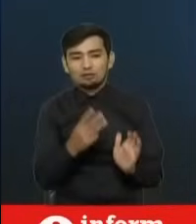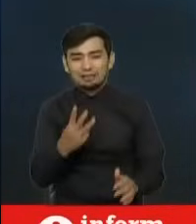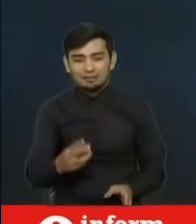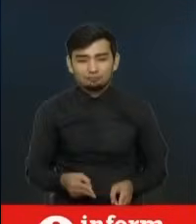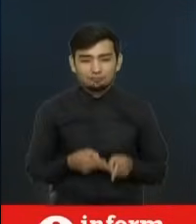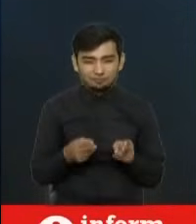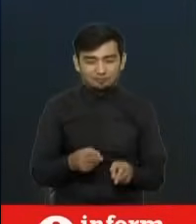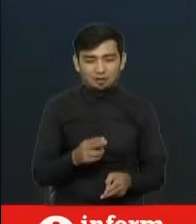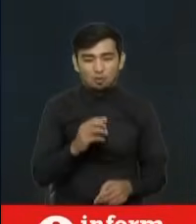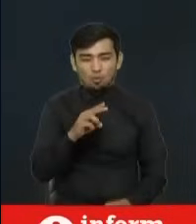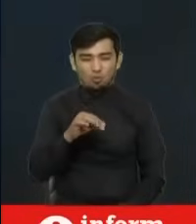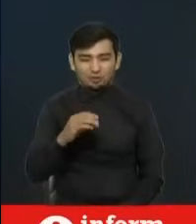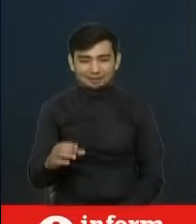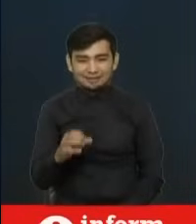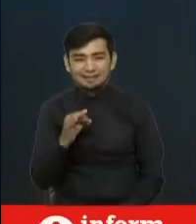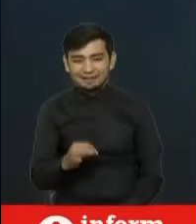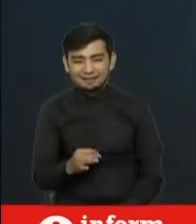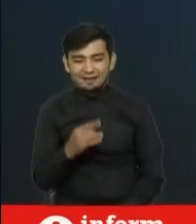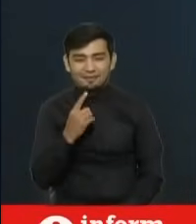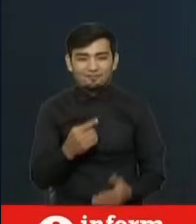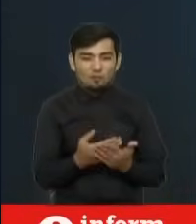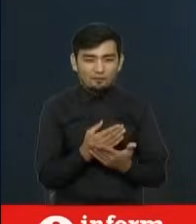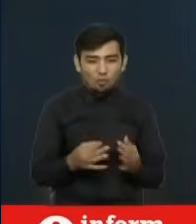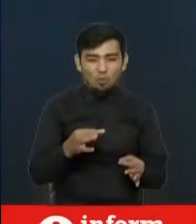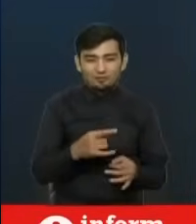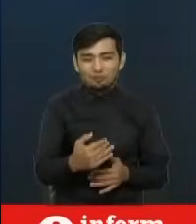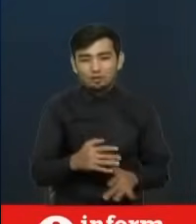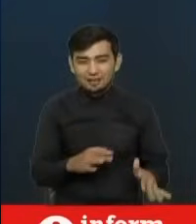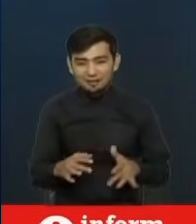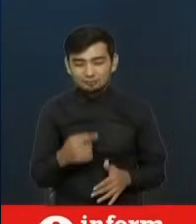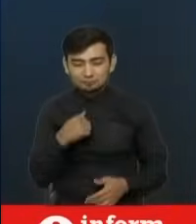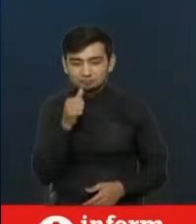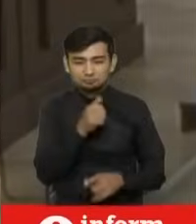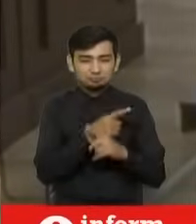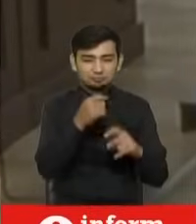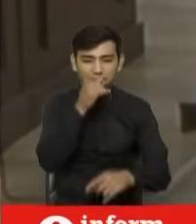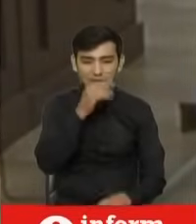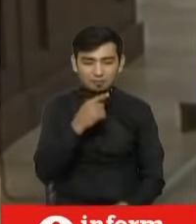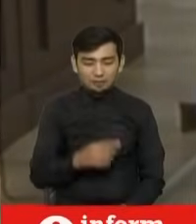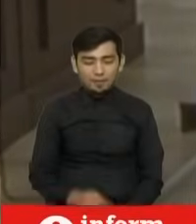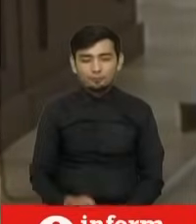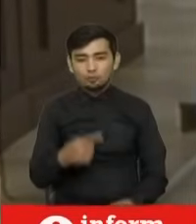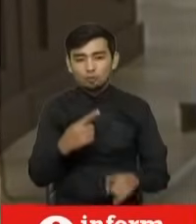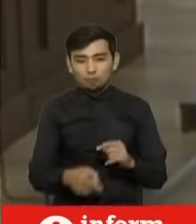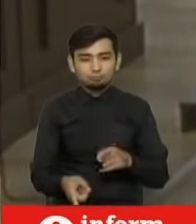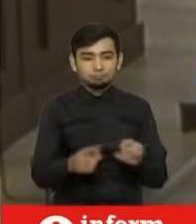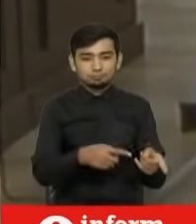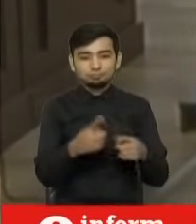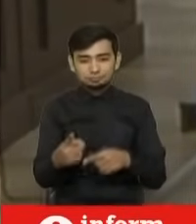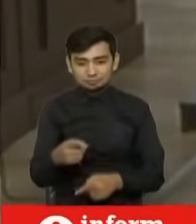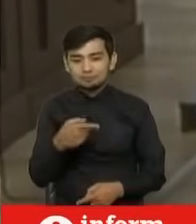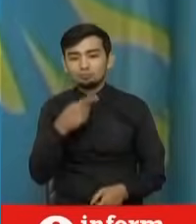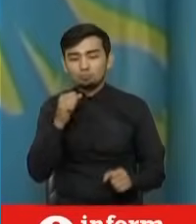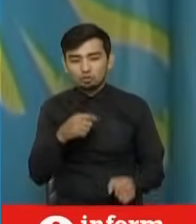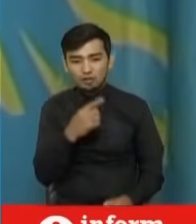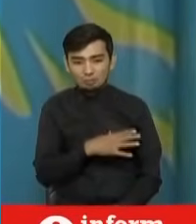уголовно-исполнительного кодекса иная информация из личных дел не подлежит разглашению перевод в другие учреждения уместен говорят юристы